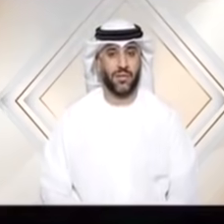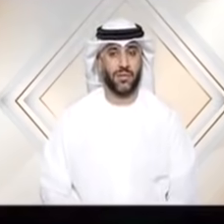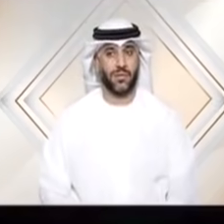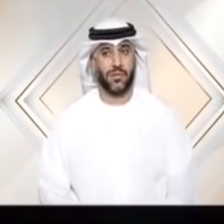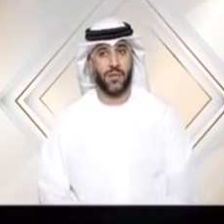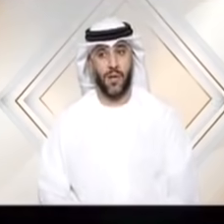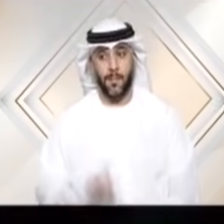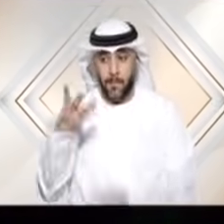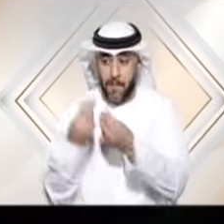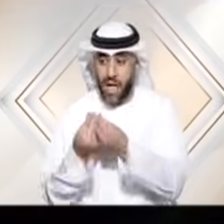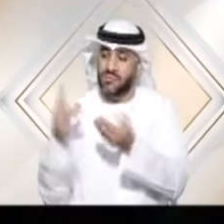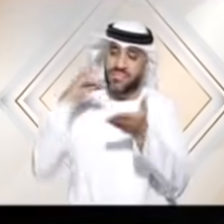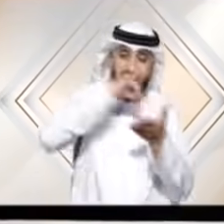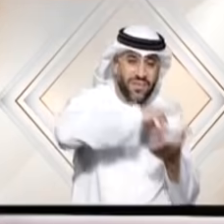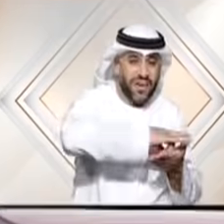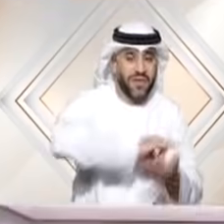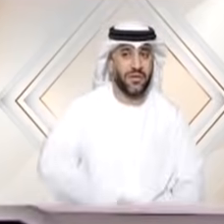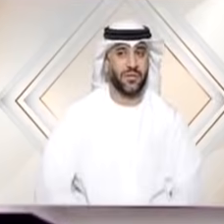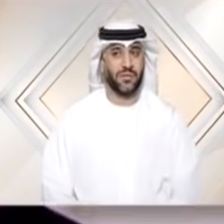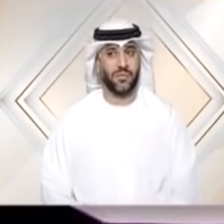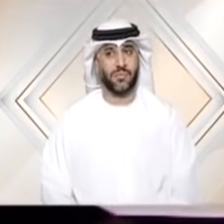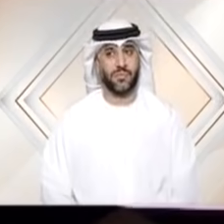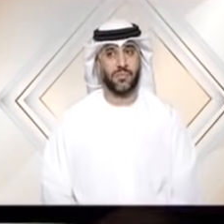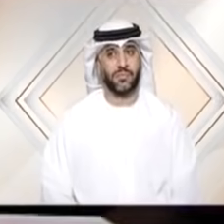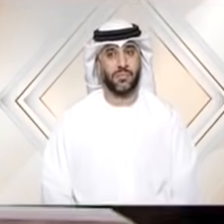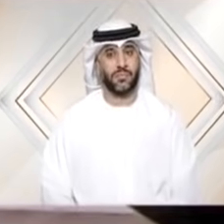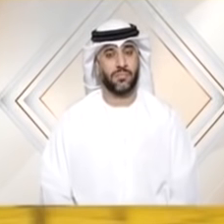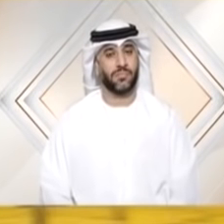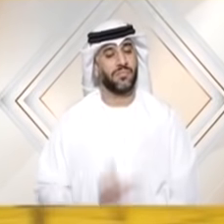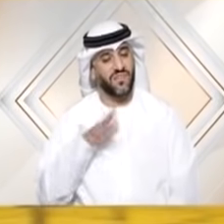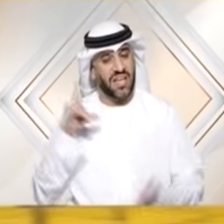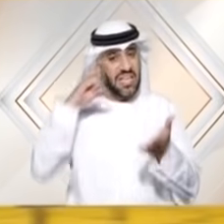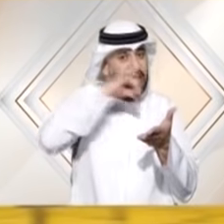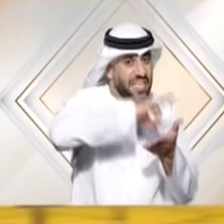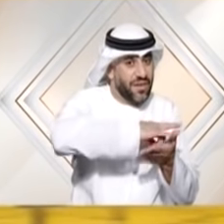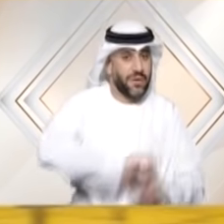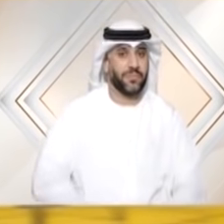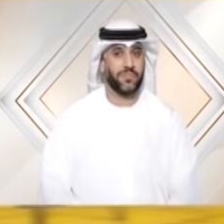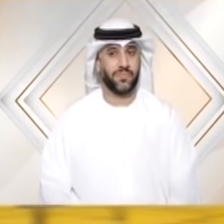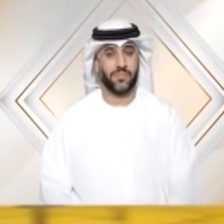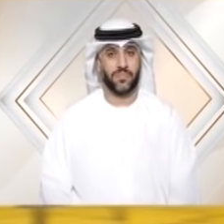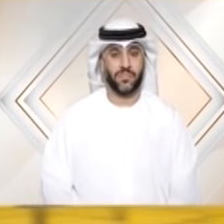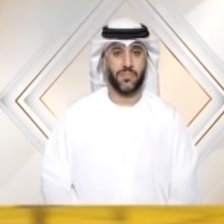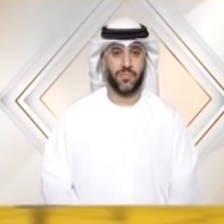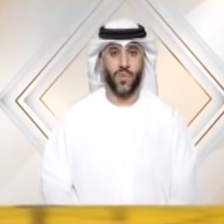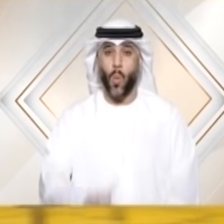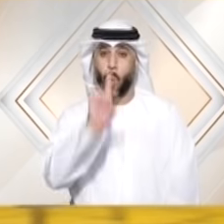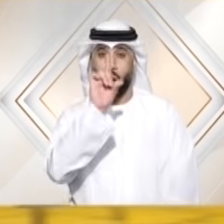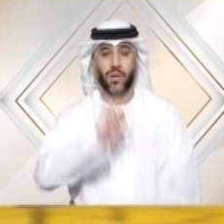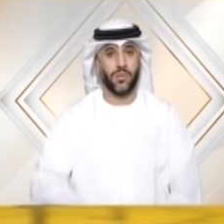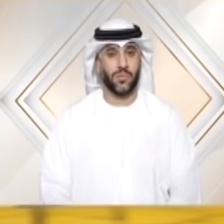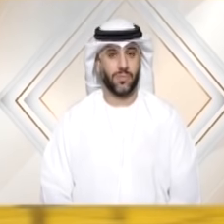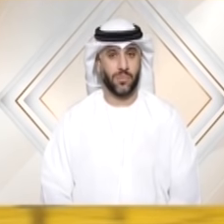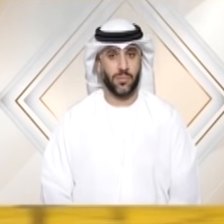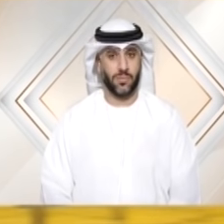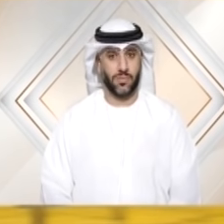ولا لا زيارة. مكان السفر عنده حرام. كملي أوكي. المهم طلعتهم. والله يا شيخ هذاك